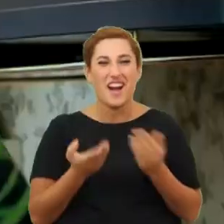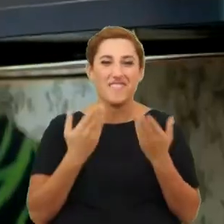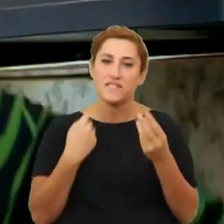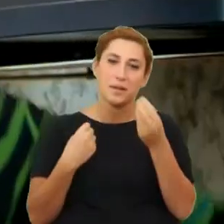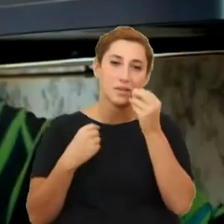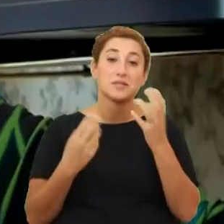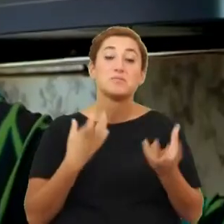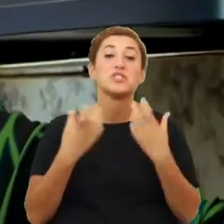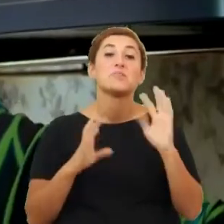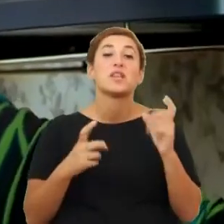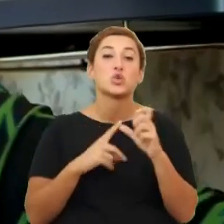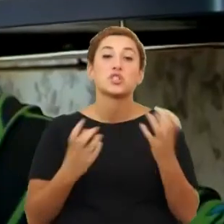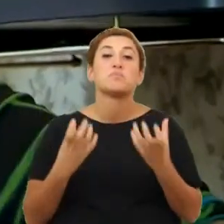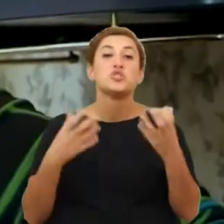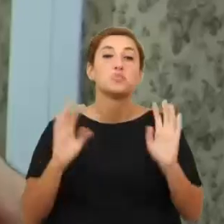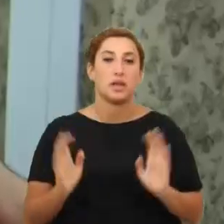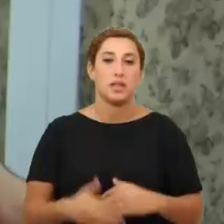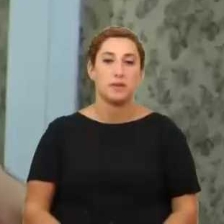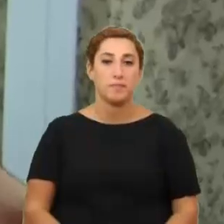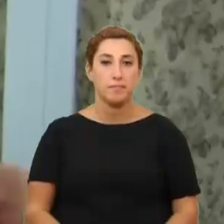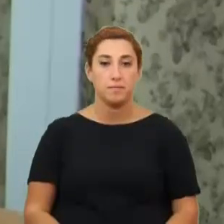diyeyim. Pişmedi Şükrü, pişmedi.